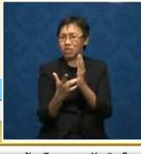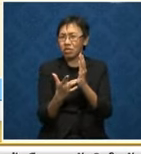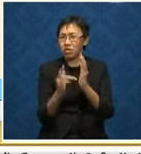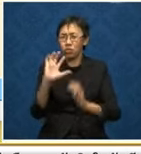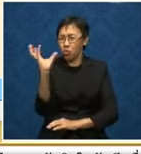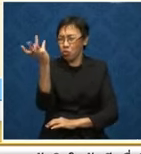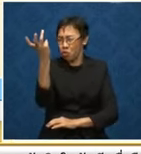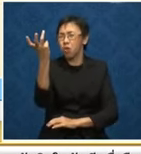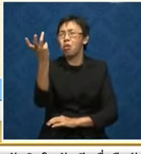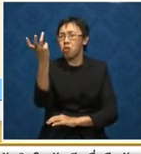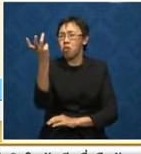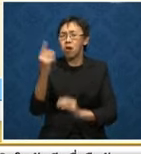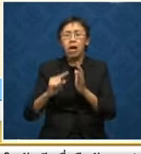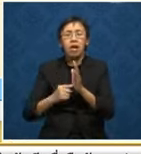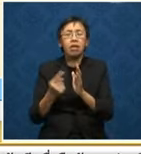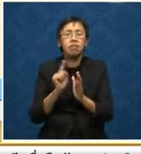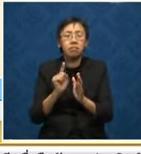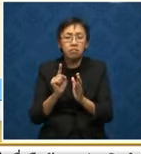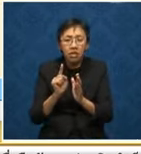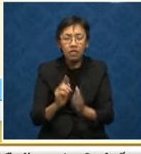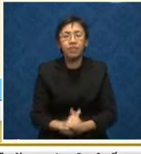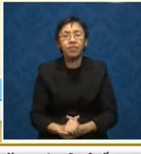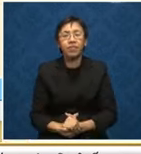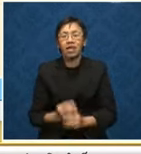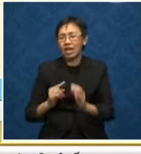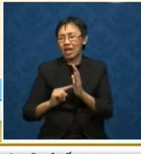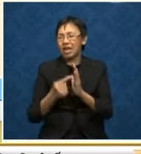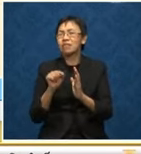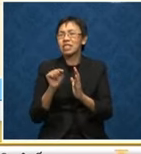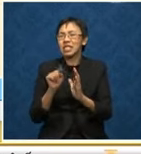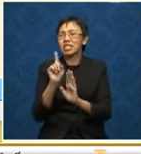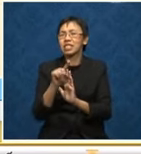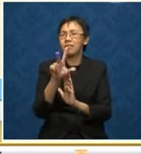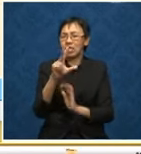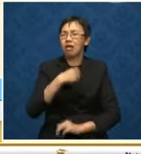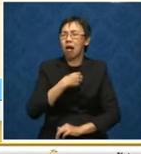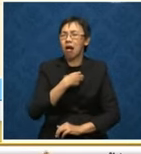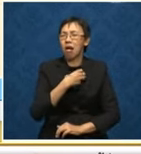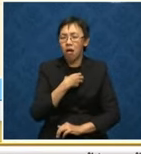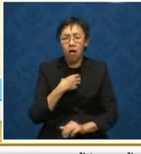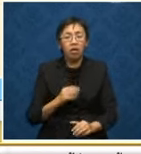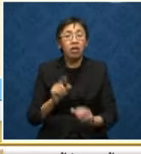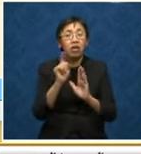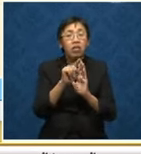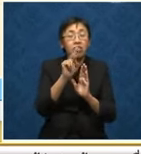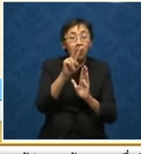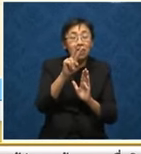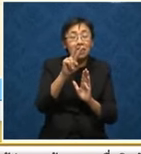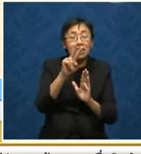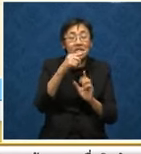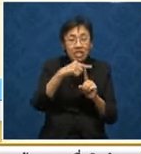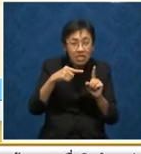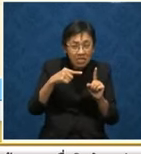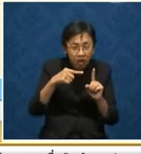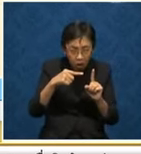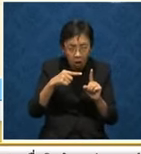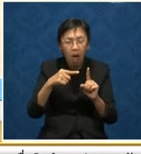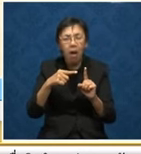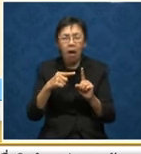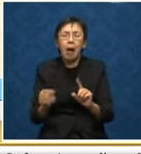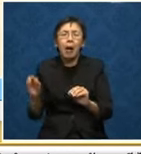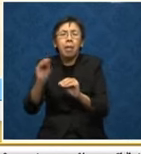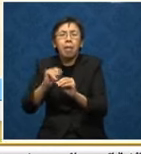ลทั้งหมดเริ่มต้นจบสิ้นกระแสความ3นาทีต่อรองจาก2นาทีครึ่งเป็น3นาทีไ